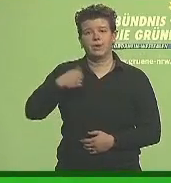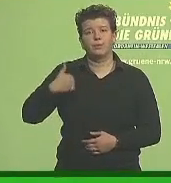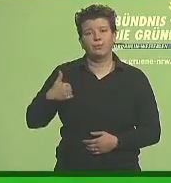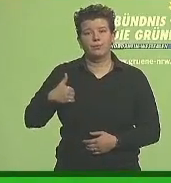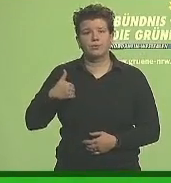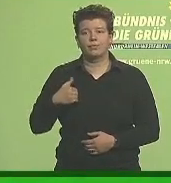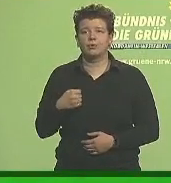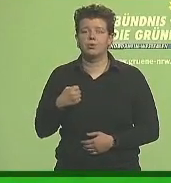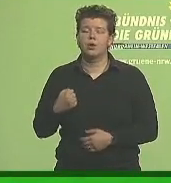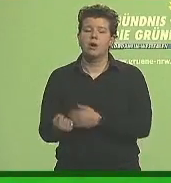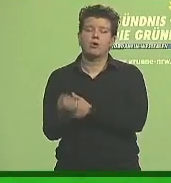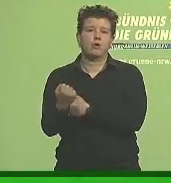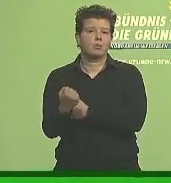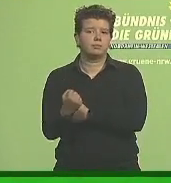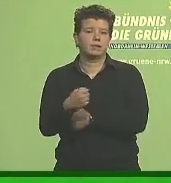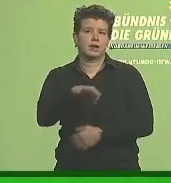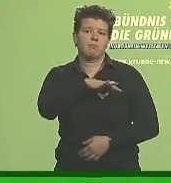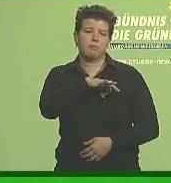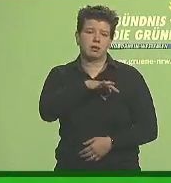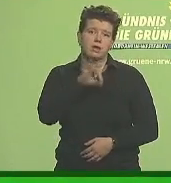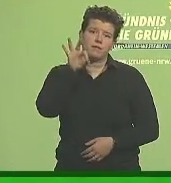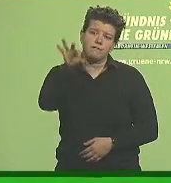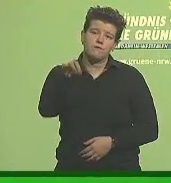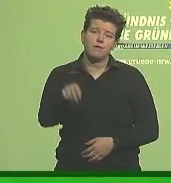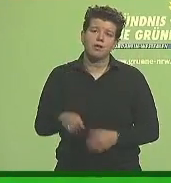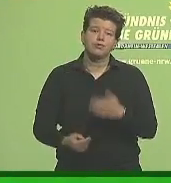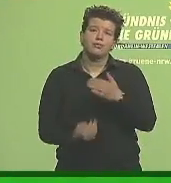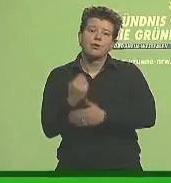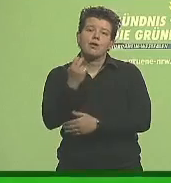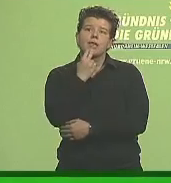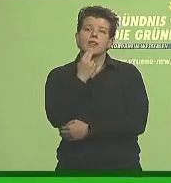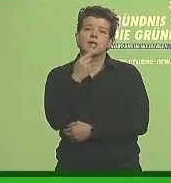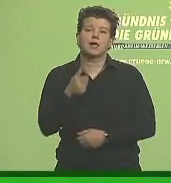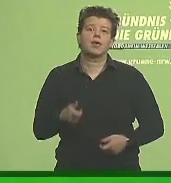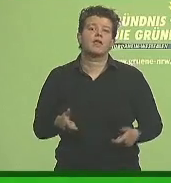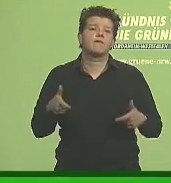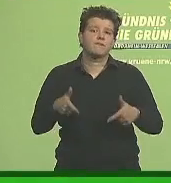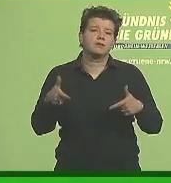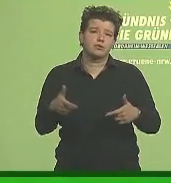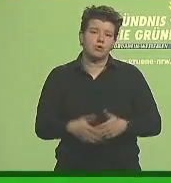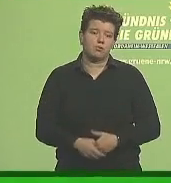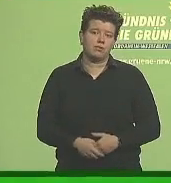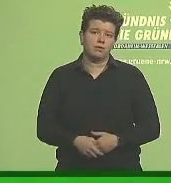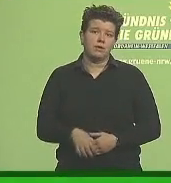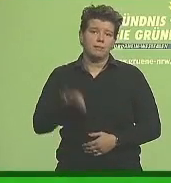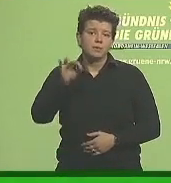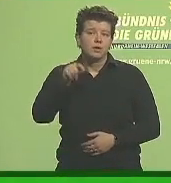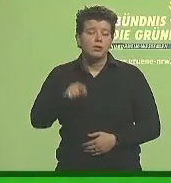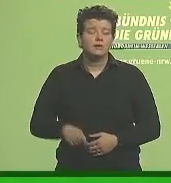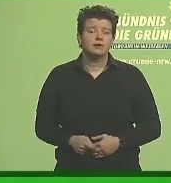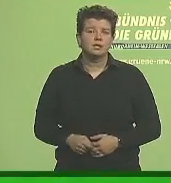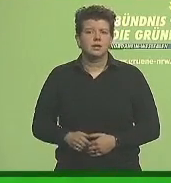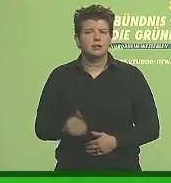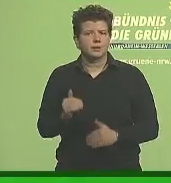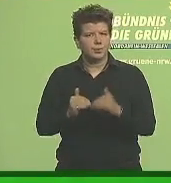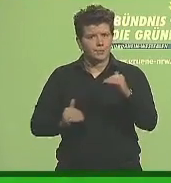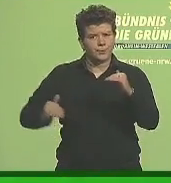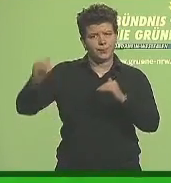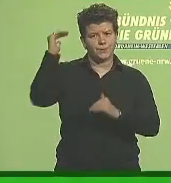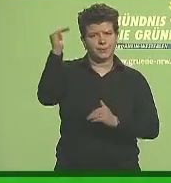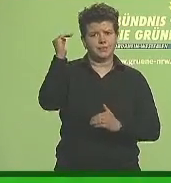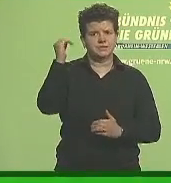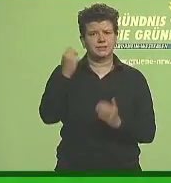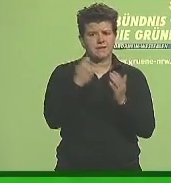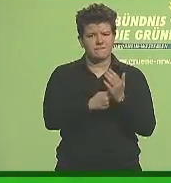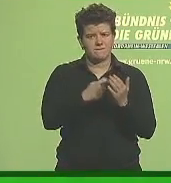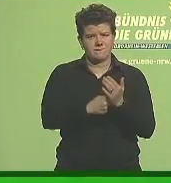für eine sichere und bezahlbare Energieversorgung. Liebe Freundinnen und Freunde, das ist der höchste Kompetenzwert, den eine Partei überhaupt in einer